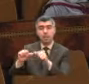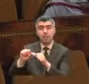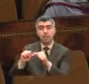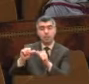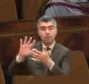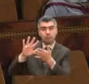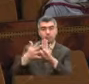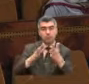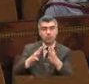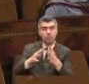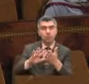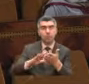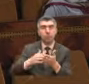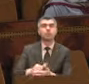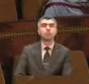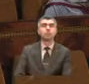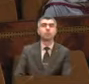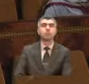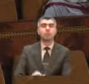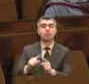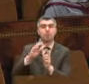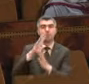وان الامن الغذائي اللي كنتكلموا عليه في اطار البرامج